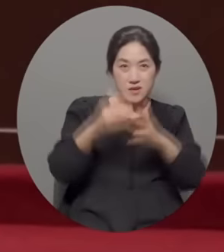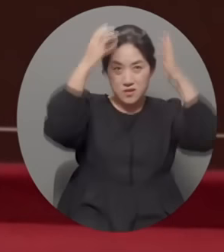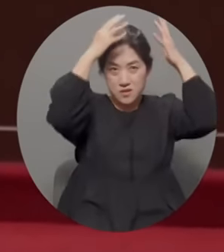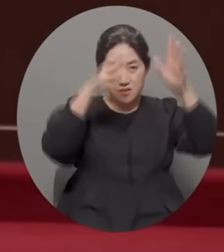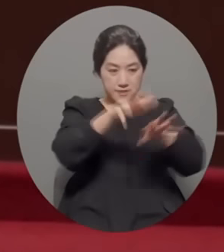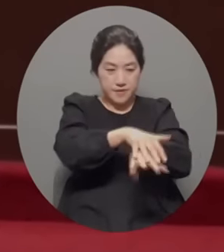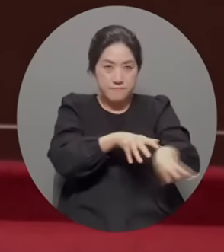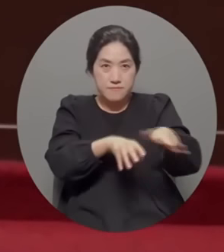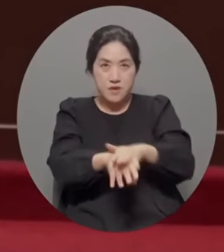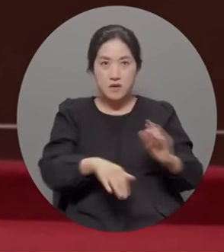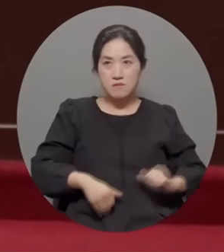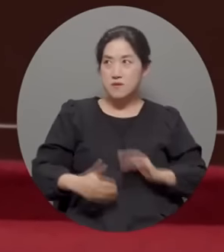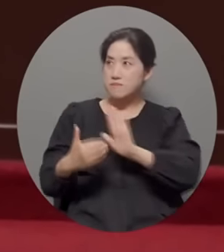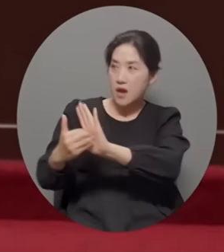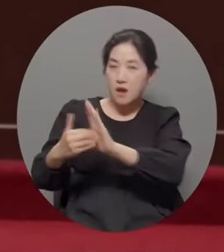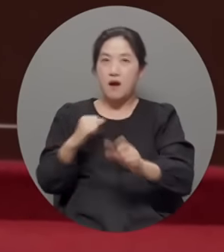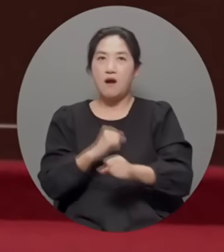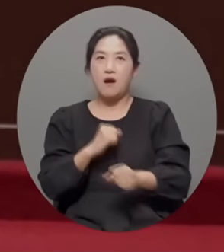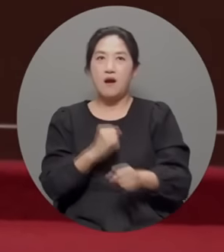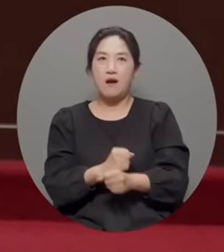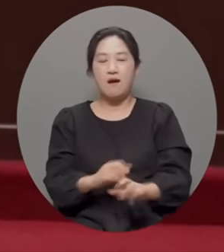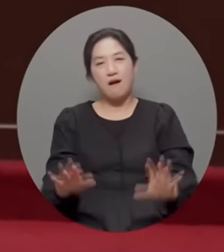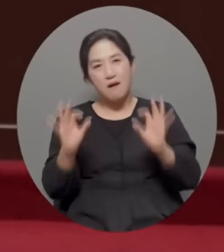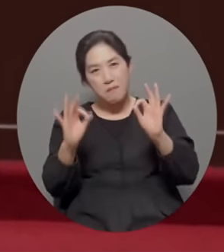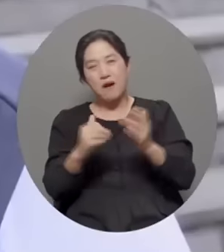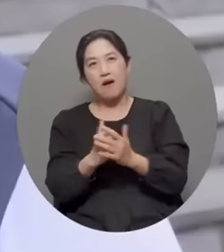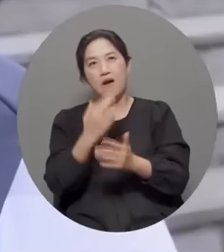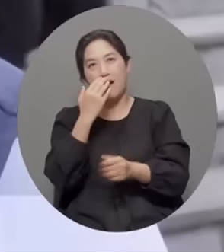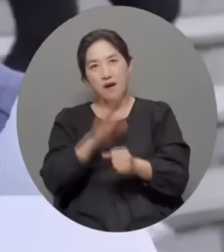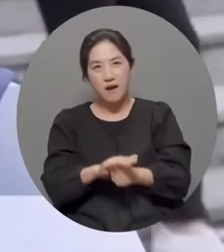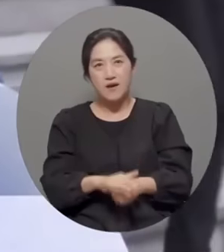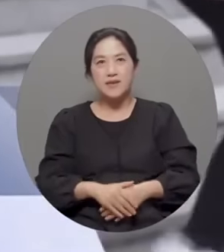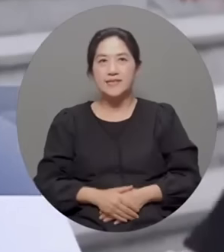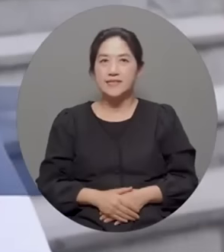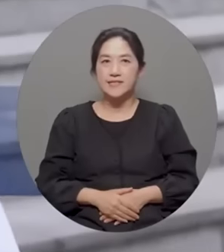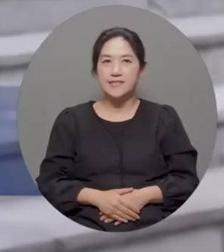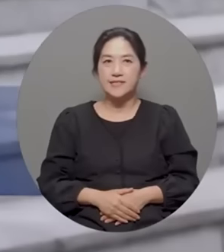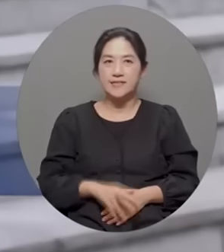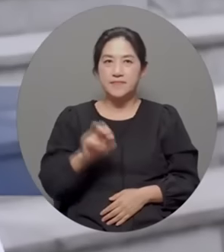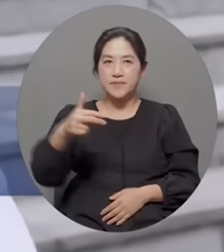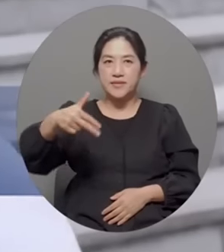장갑으로 무장한 채 맞서는 등 총극도 벌어졌습니다.